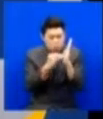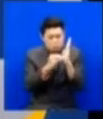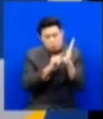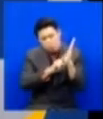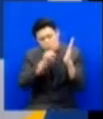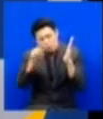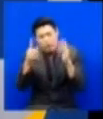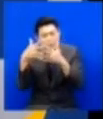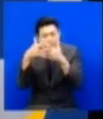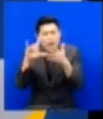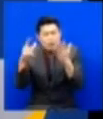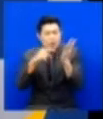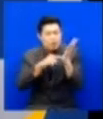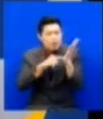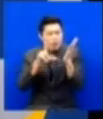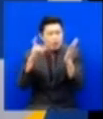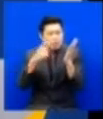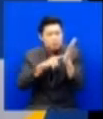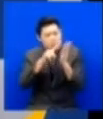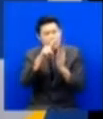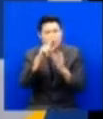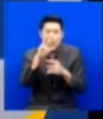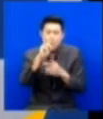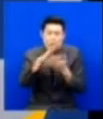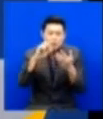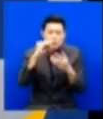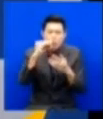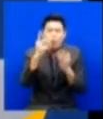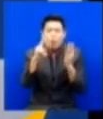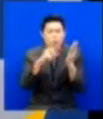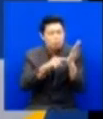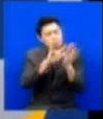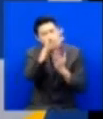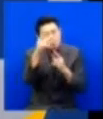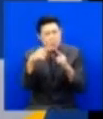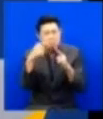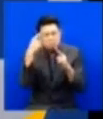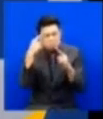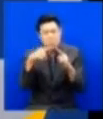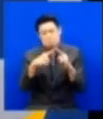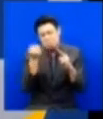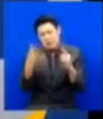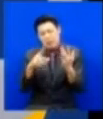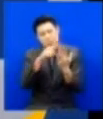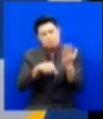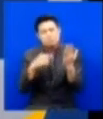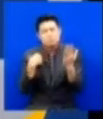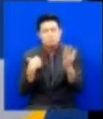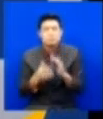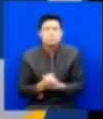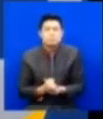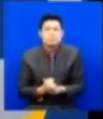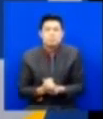อสแองเจลิสกรุงเทพมาดริดกรุงเทพมอสโกเป็นต้น เยอะเนี่ยเยอะนะ ใช่น